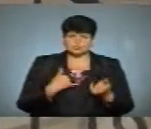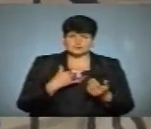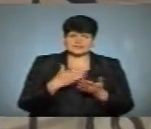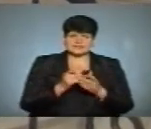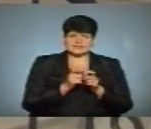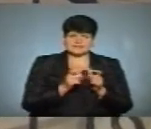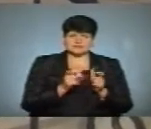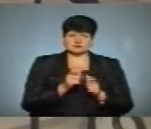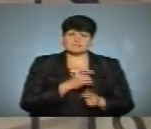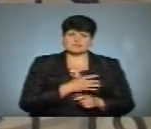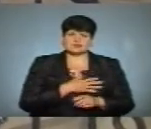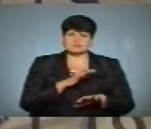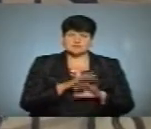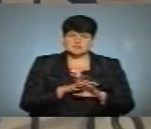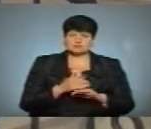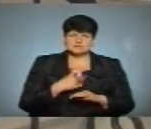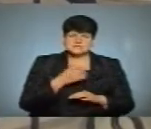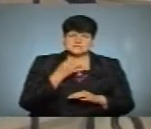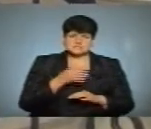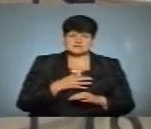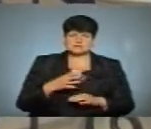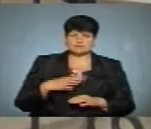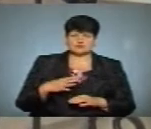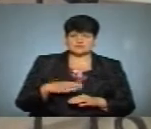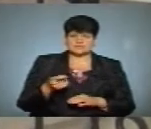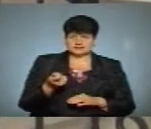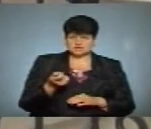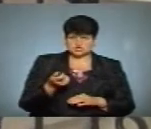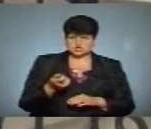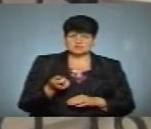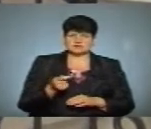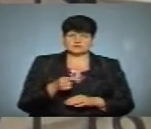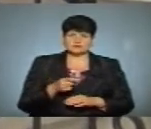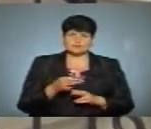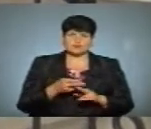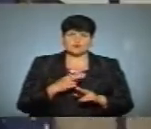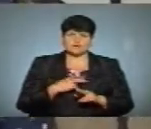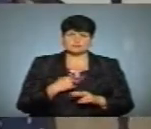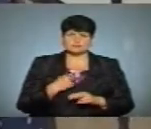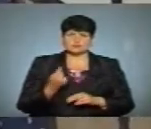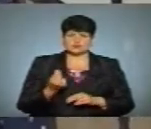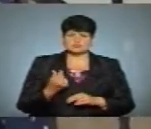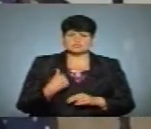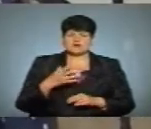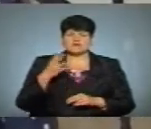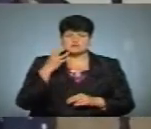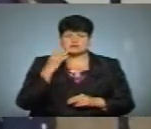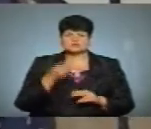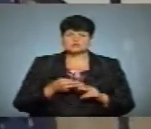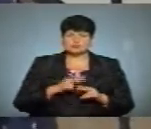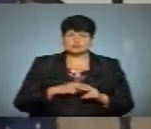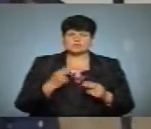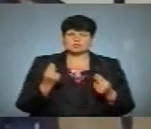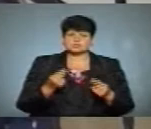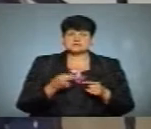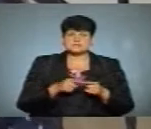карточка від Приватбанку, мені у банку сказали зачекати трішки, ну і вони, звичайно, повернуть мені кошти. Я вважаю, що повернення коштів все-таки